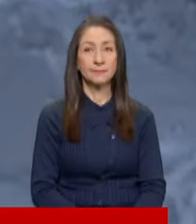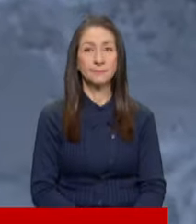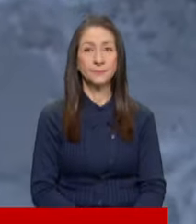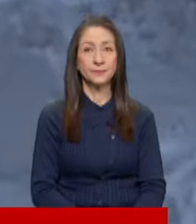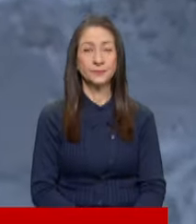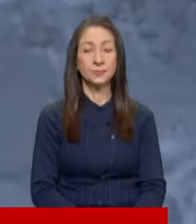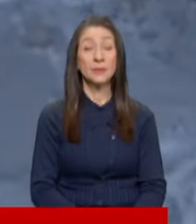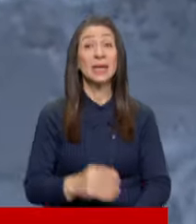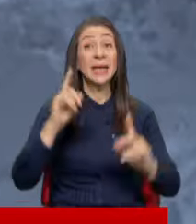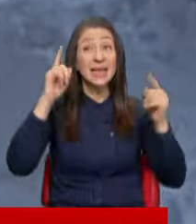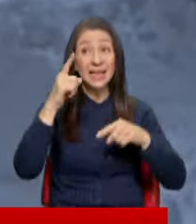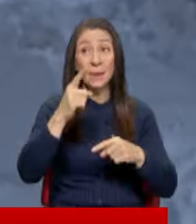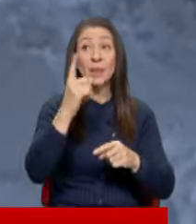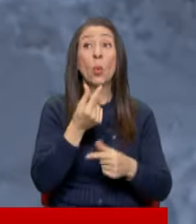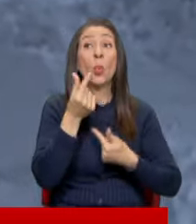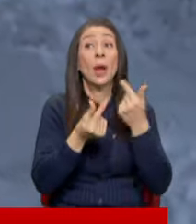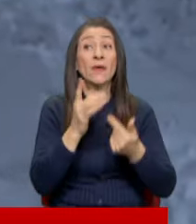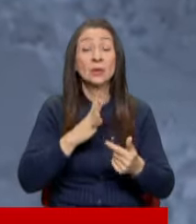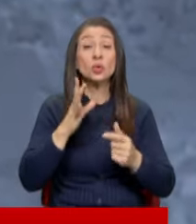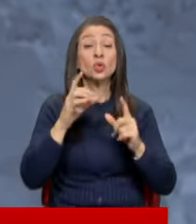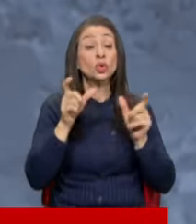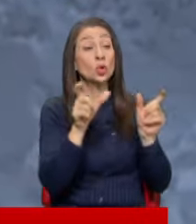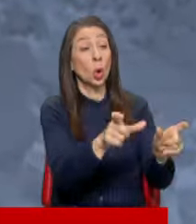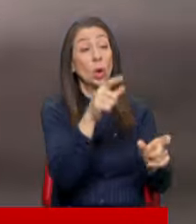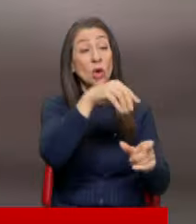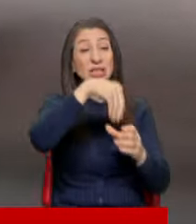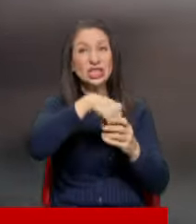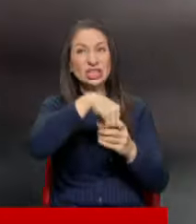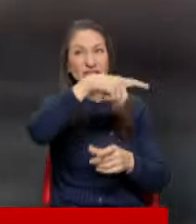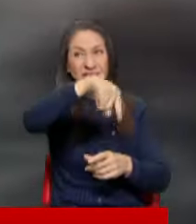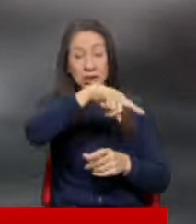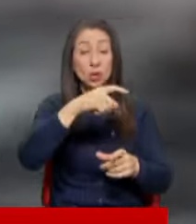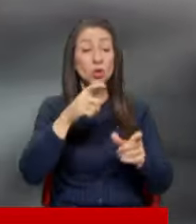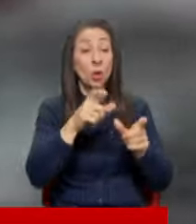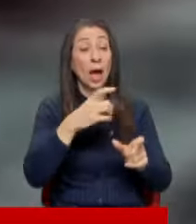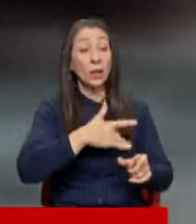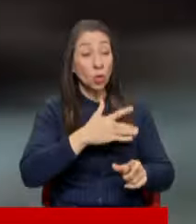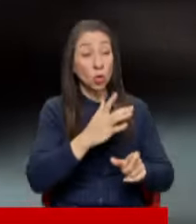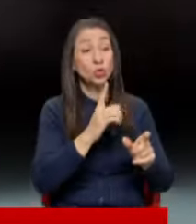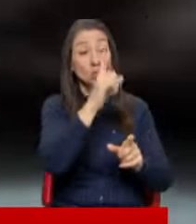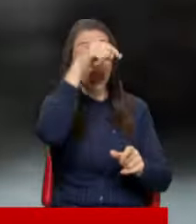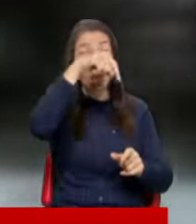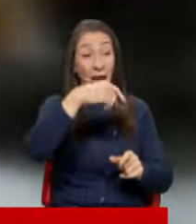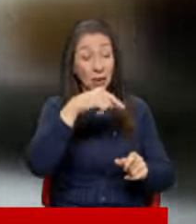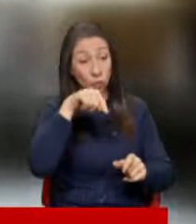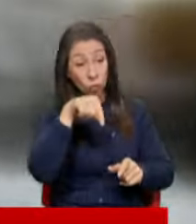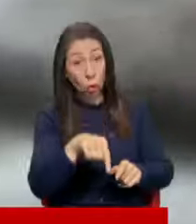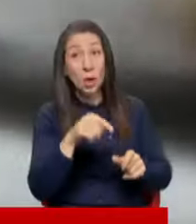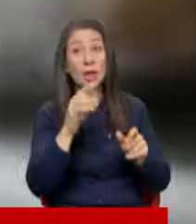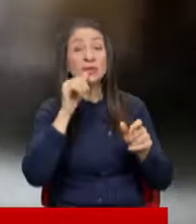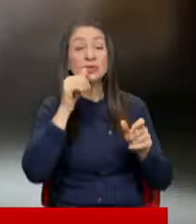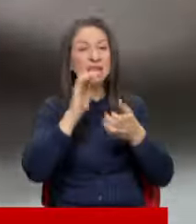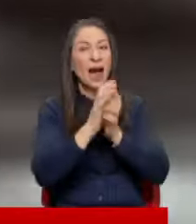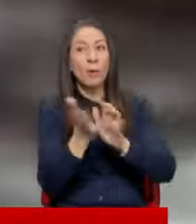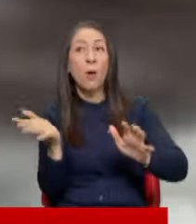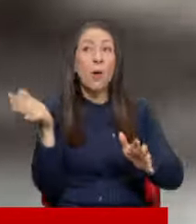beklenmiyor yetkililerin Bir de uyarısı var Doğu Karadeniz'in iç kesimleri Doğu Anadolu'nun kuzey ve doğusunda yamaçlarda Çığ tehlikesi